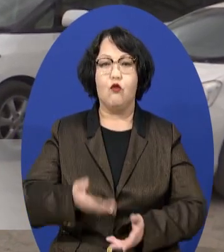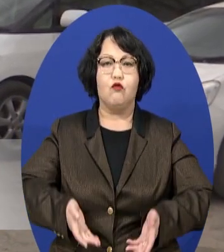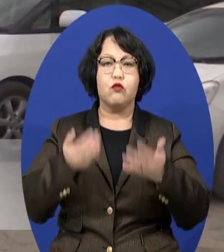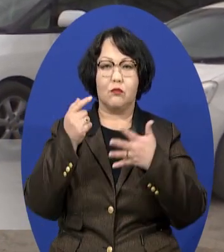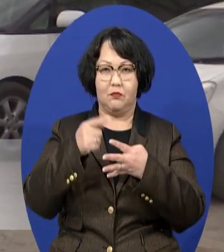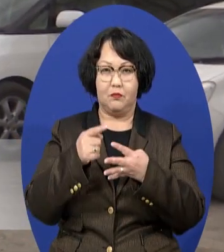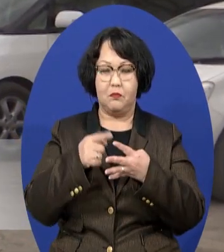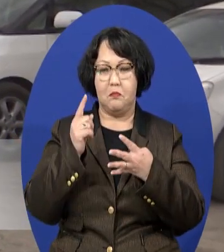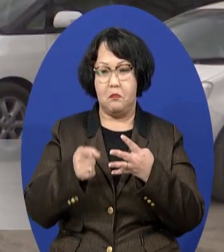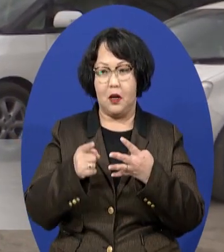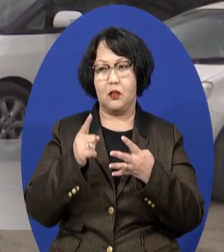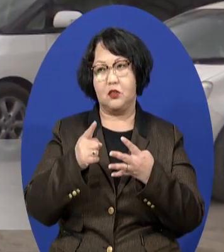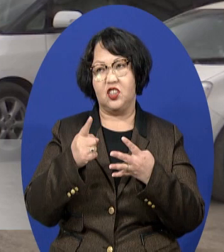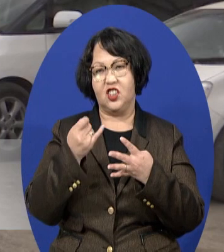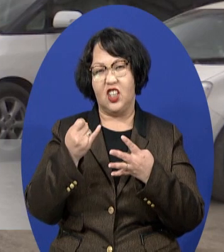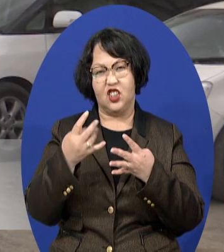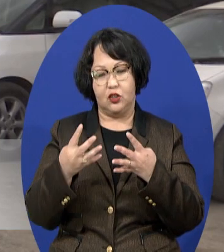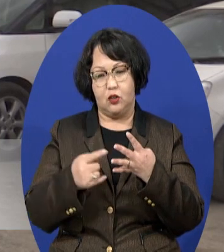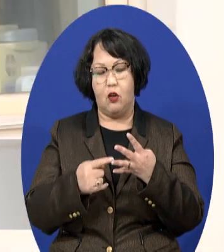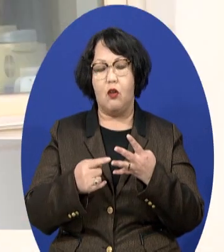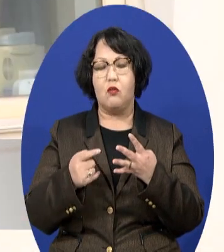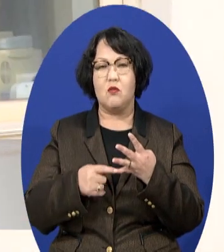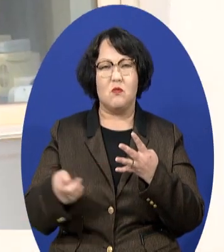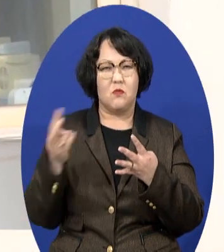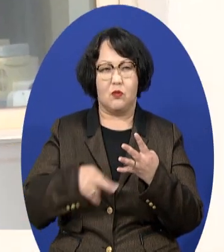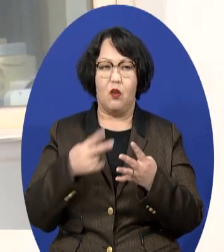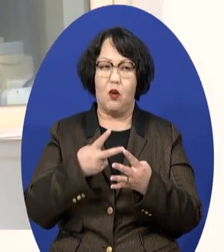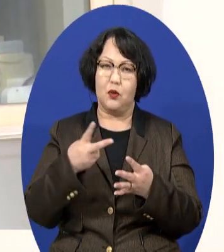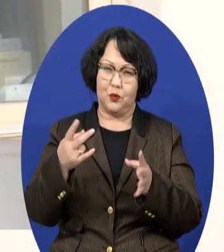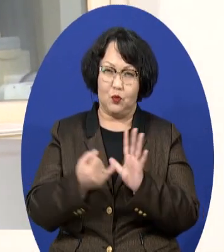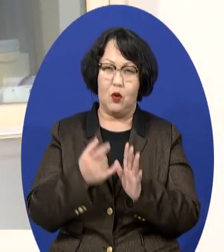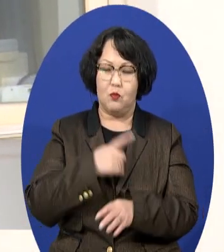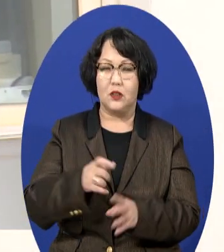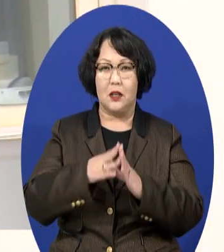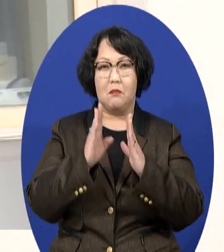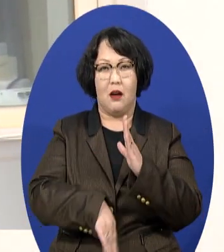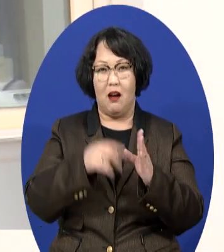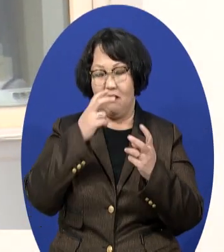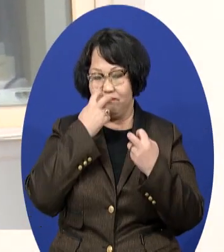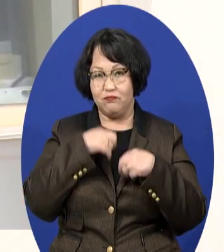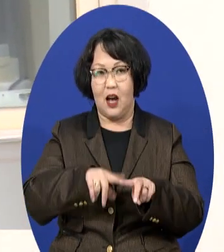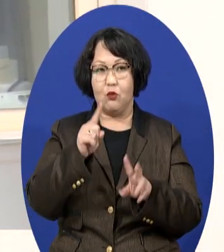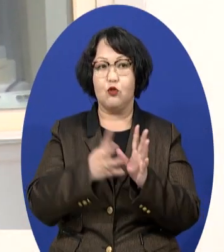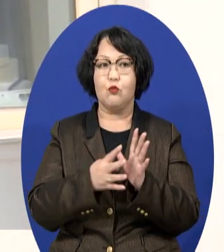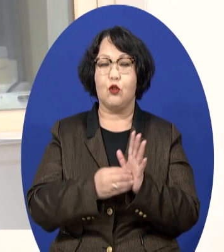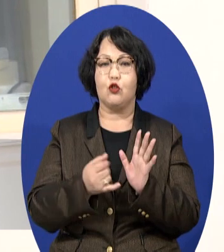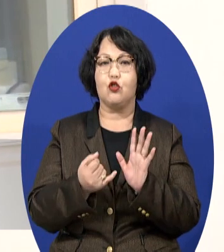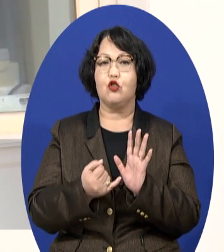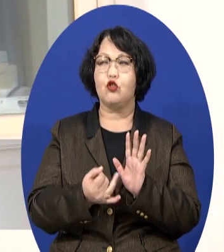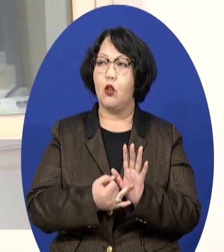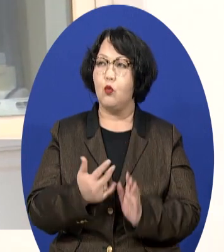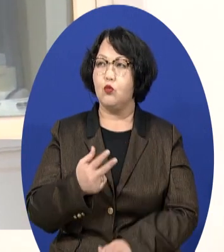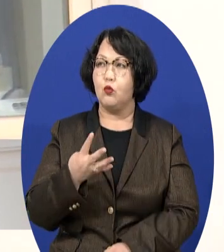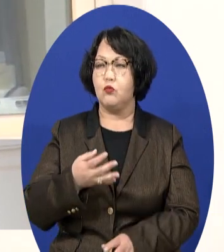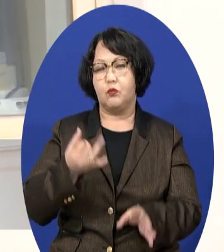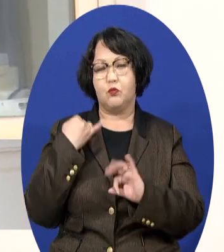бол хүнд, 226 хүн маш хүнд гэсэн онцтой бол эмчлүүлж байна. За гэрийн хяналтанд 19734 хүн байгаа. За энэ өмнөх 7